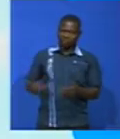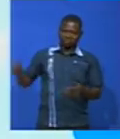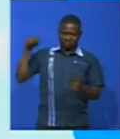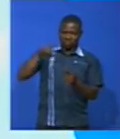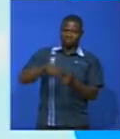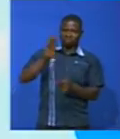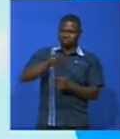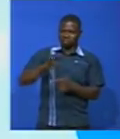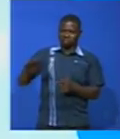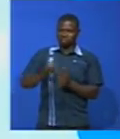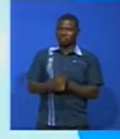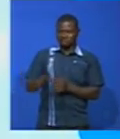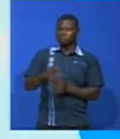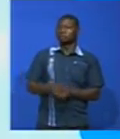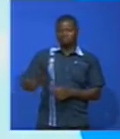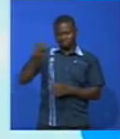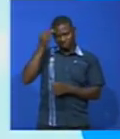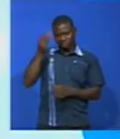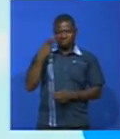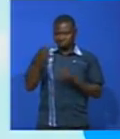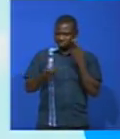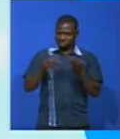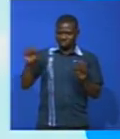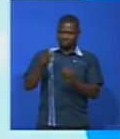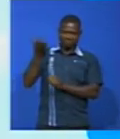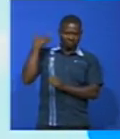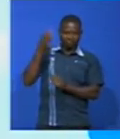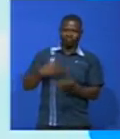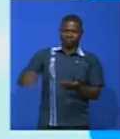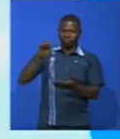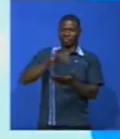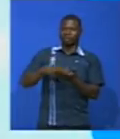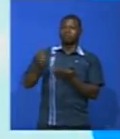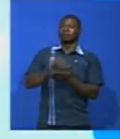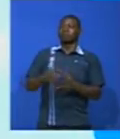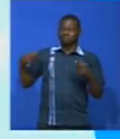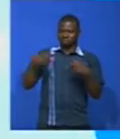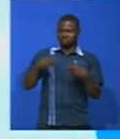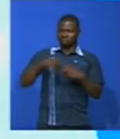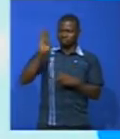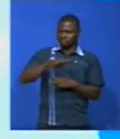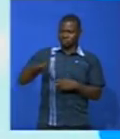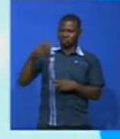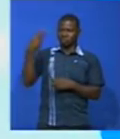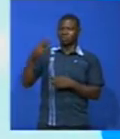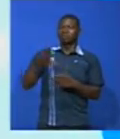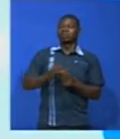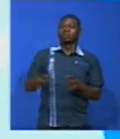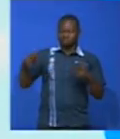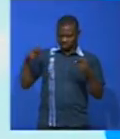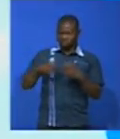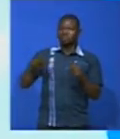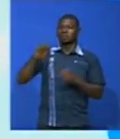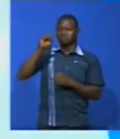l'Énergie a visité samedi dernier la centrale électrique Bobo 2 de la Sonabel. À cette occasion,